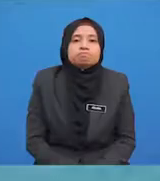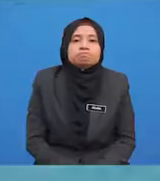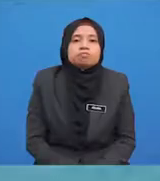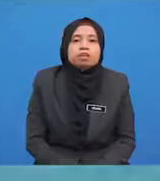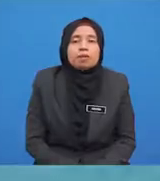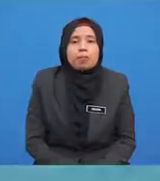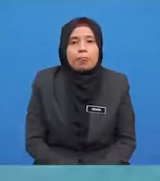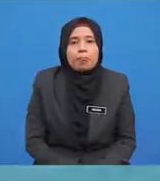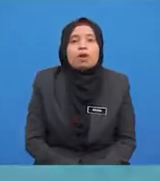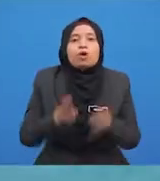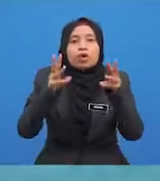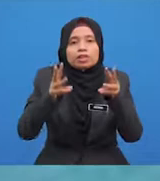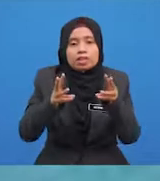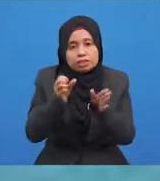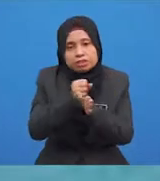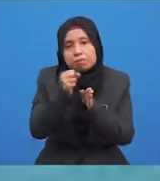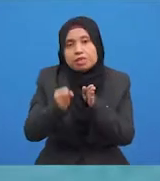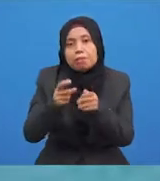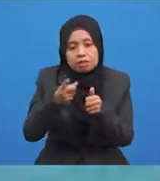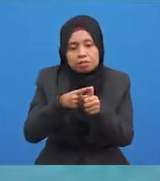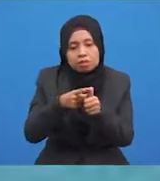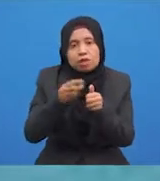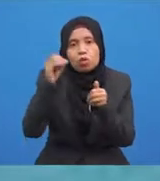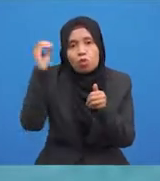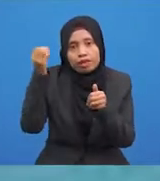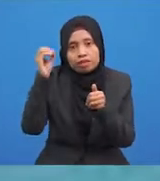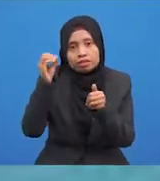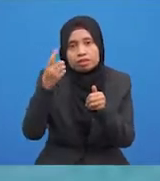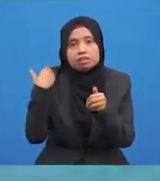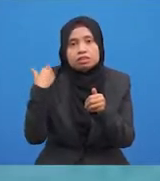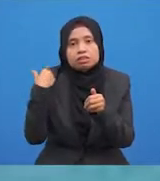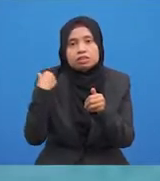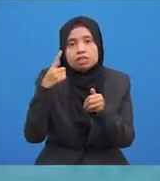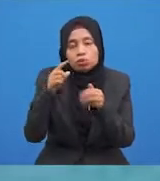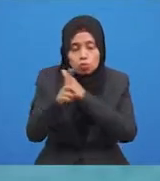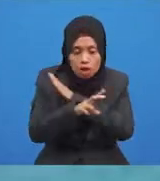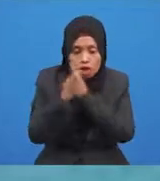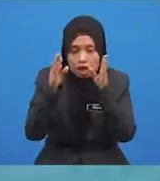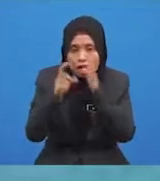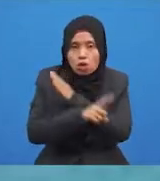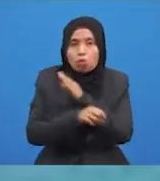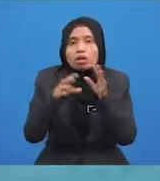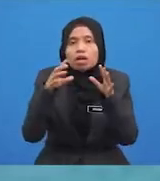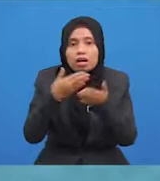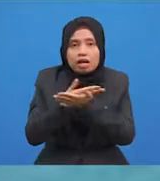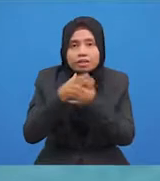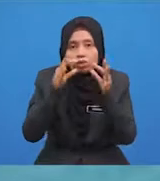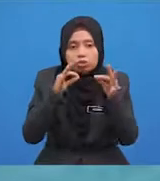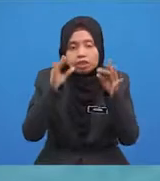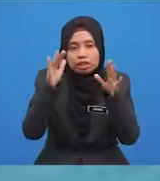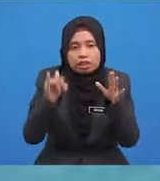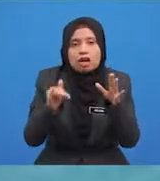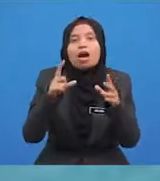Watak sampingan yang pertama ialah Oren. Oren merupakan seekor anak kucing yang kematian